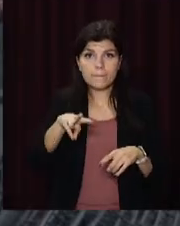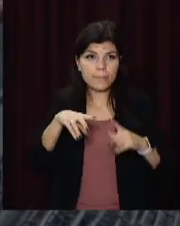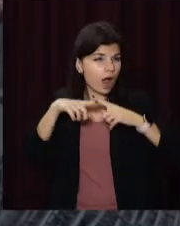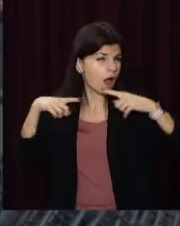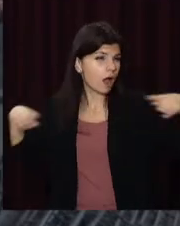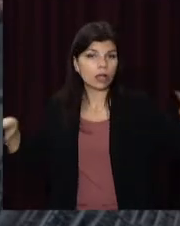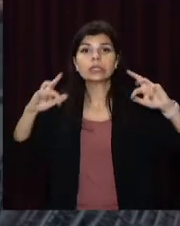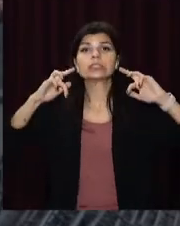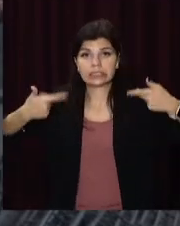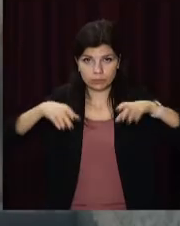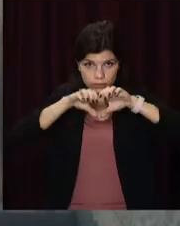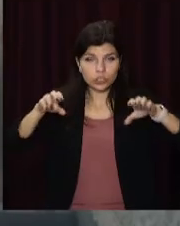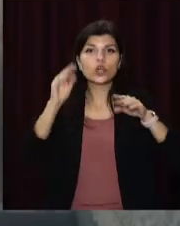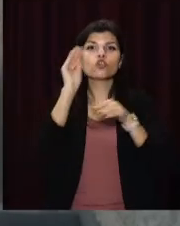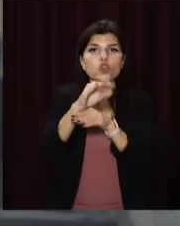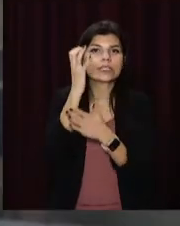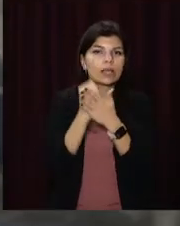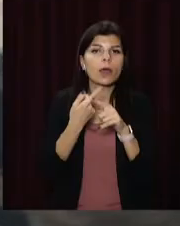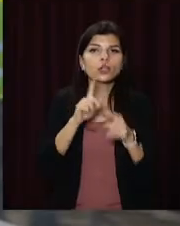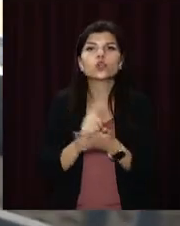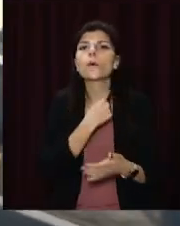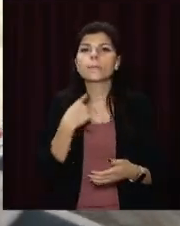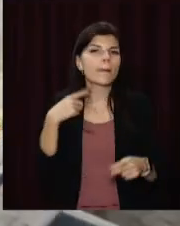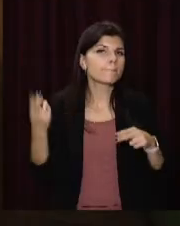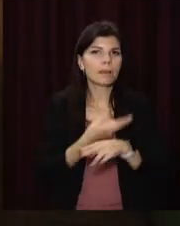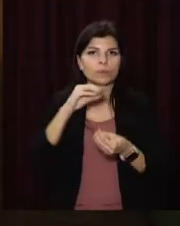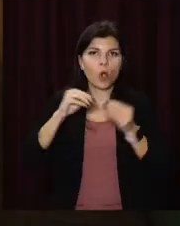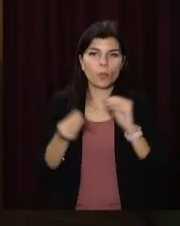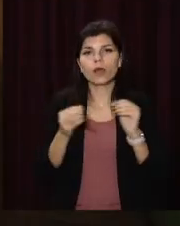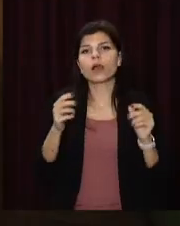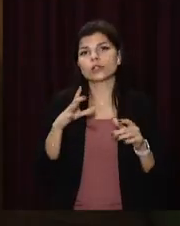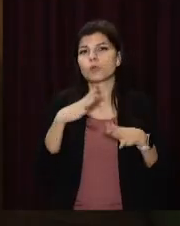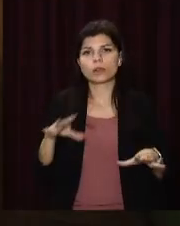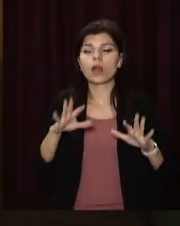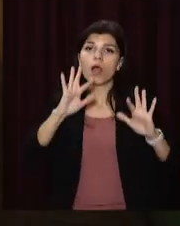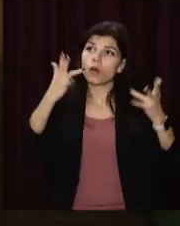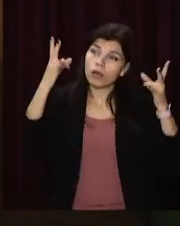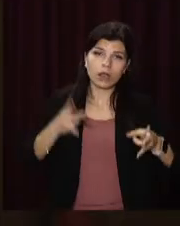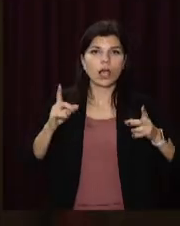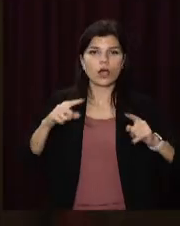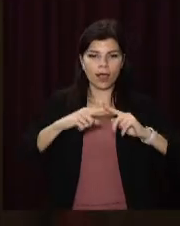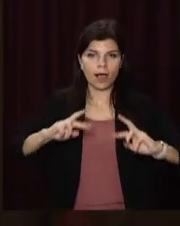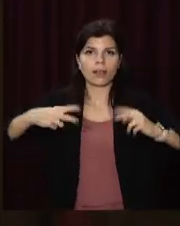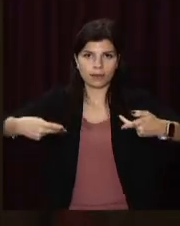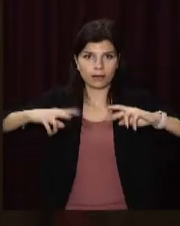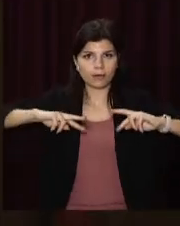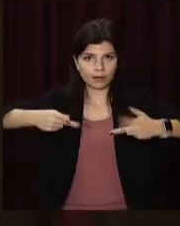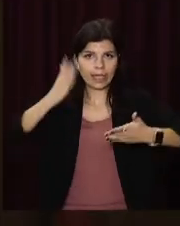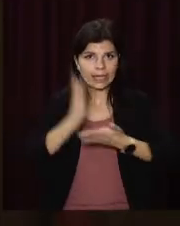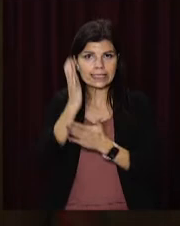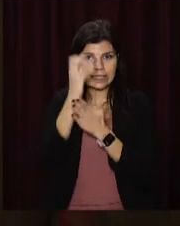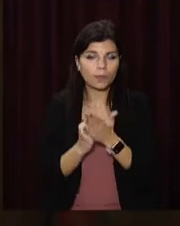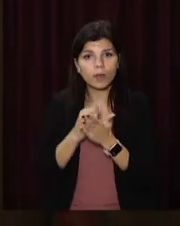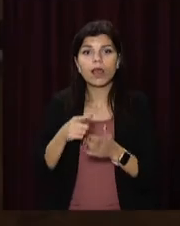надійні, додали ще й резервні. Це має забезпечити безперебійне живлення станції за будь-яких обставин. Більшість техніки на станції ще